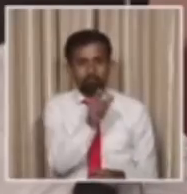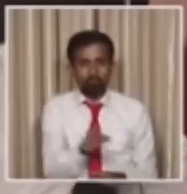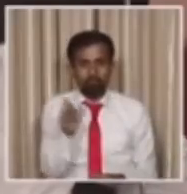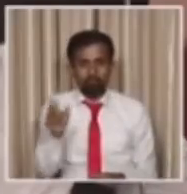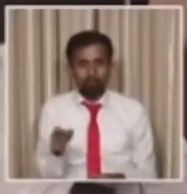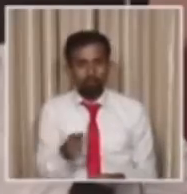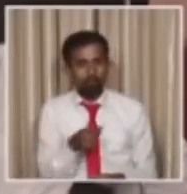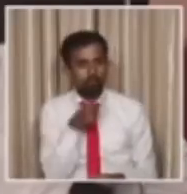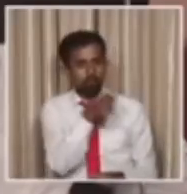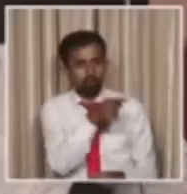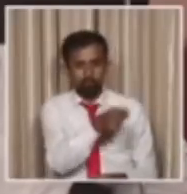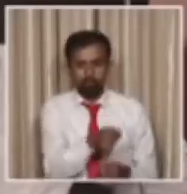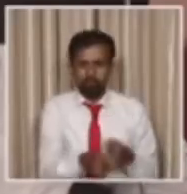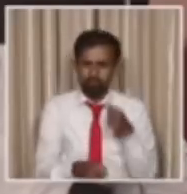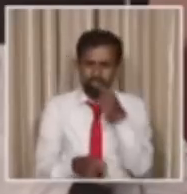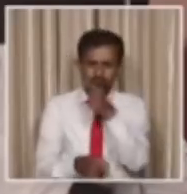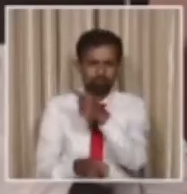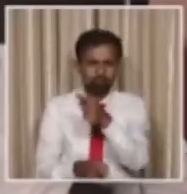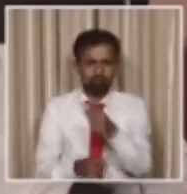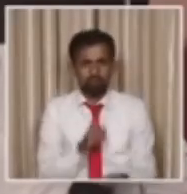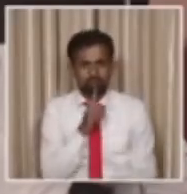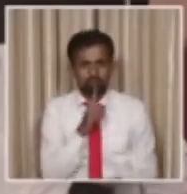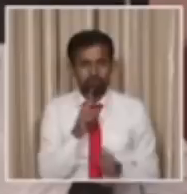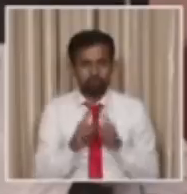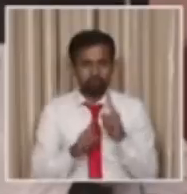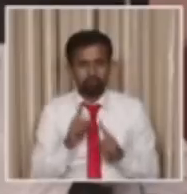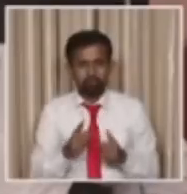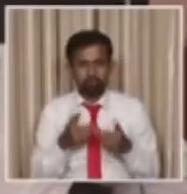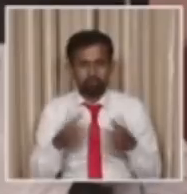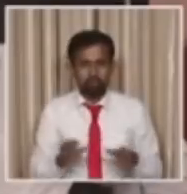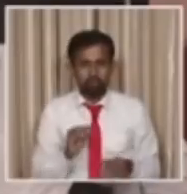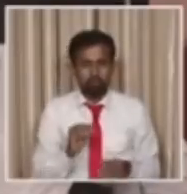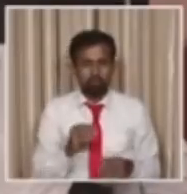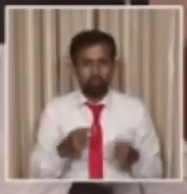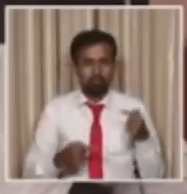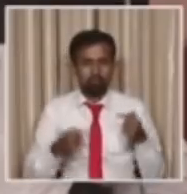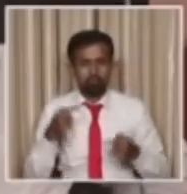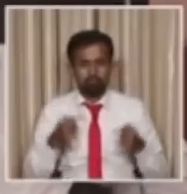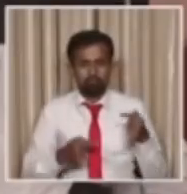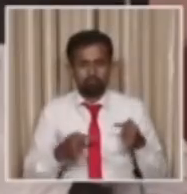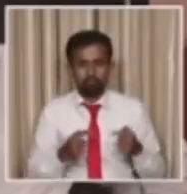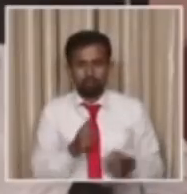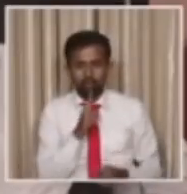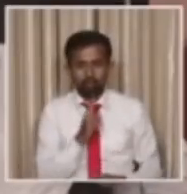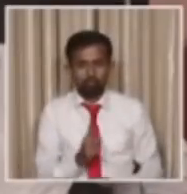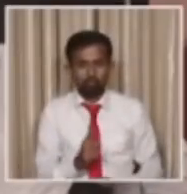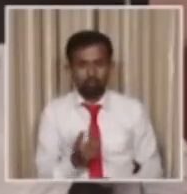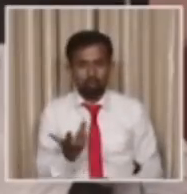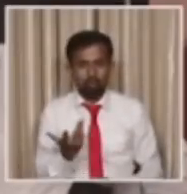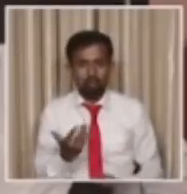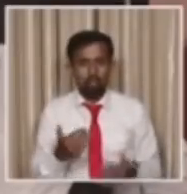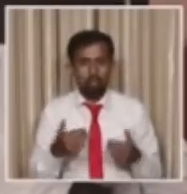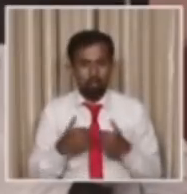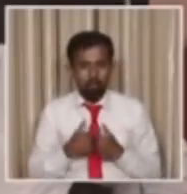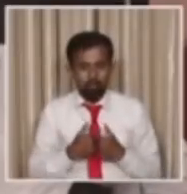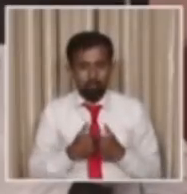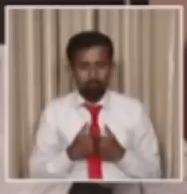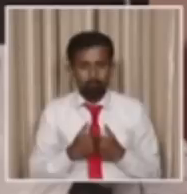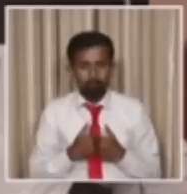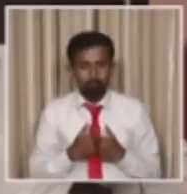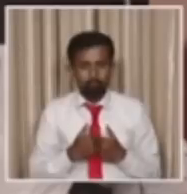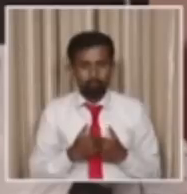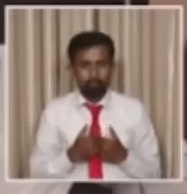දික් කරුවා මේ කරුණා ගැන විතරක් කතා කරුවා. නමුත් මේ විවාදය කියවුන්නේ අපි මේක